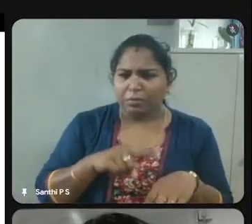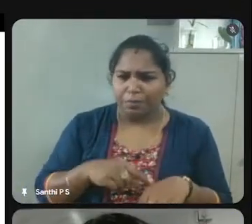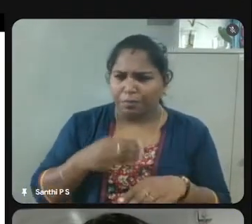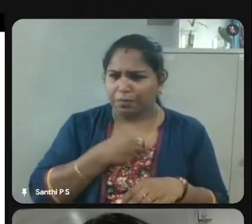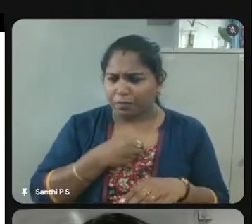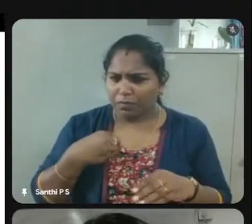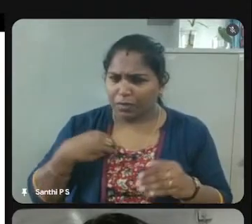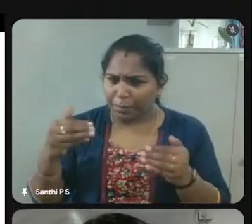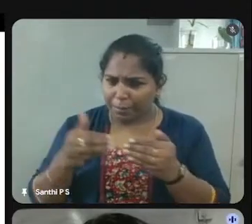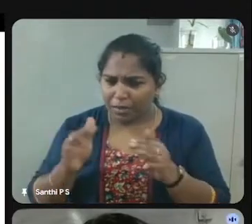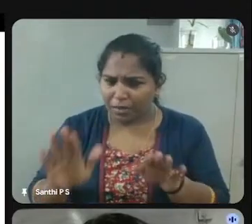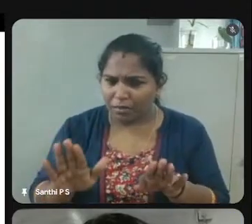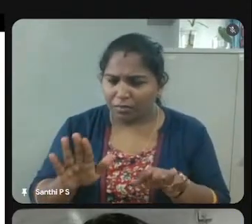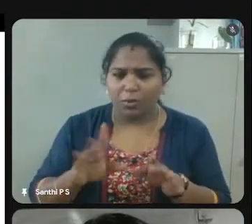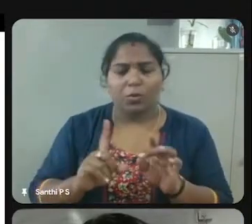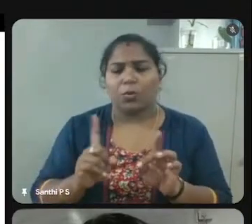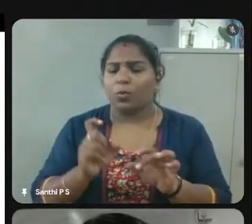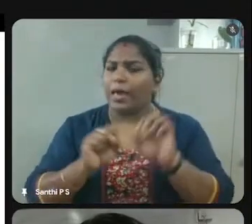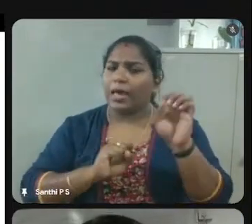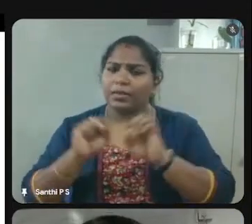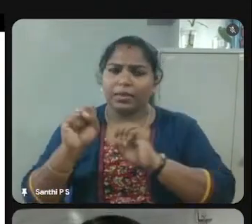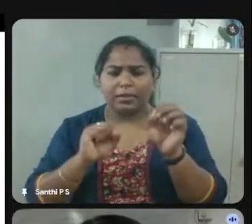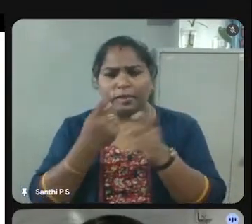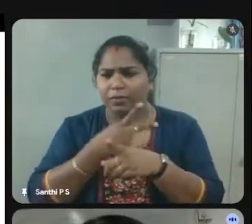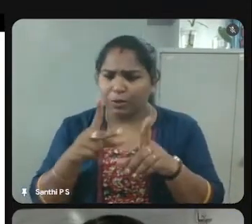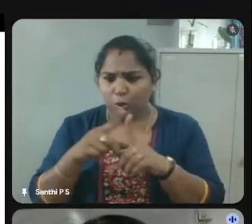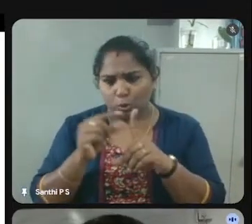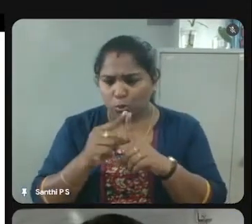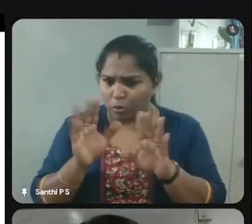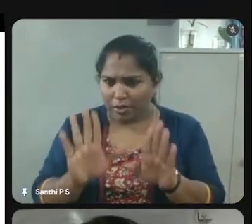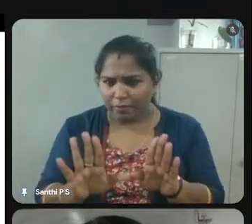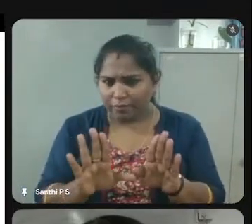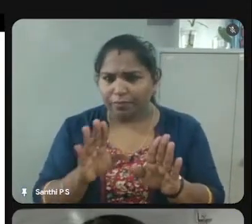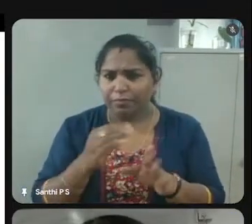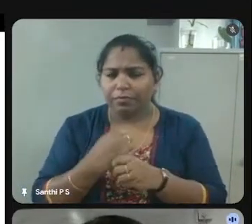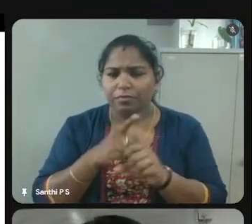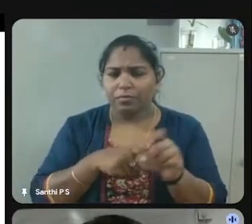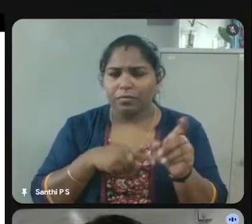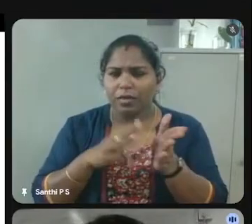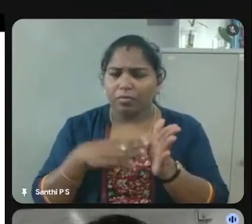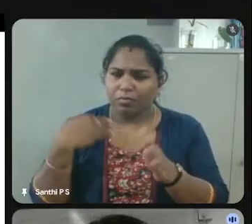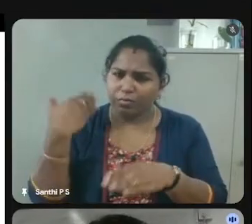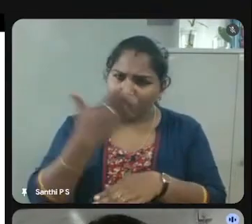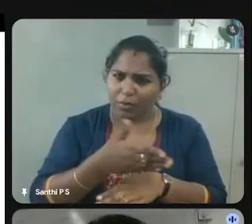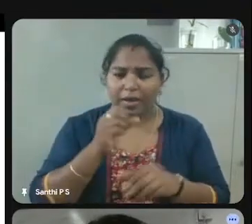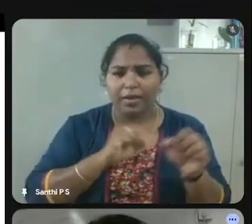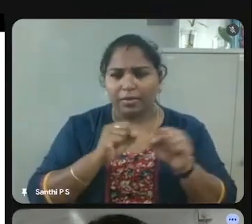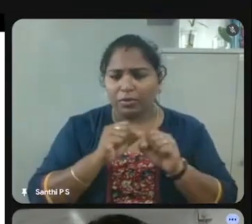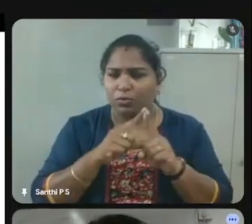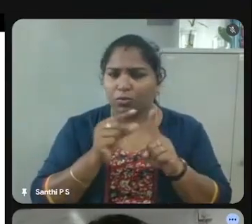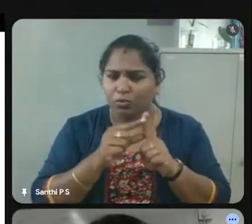ഇപ്പൊ ഇല്ല. എക്സസൈസ് മാത്രമേ ചെയ്യാറുള്ളൂ. അവൻ തന്നെ എക്സസൈസ് ചെയ്യുന്നുണ്ട്. ജിമ്മിൽ പോയിട്ട് അവൻ തന്നെ ചെയ്യുന്നുണ്ട്. എത്ര വയസ്സുണ്ട്